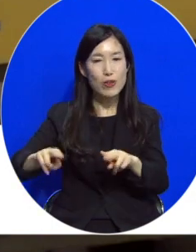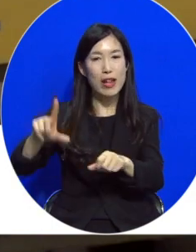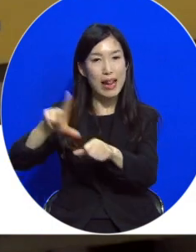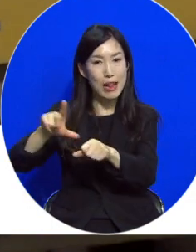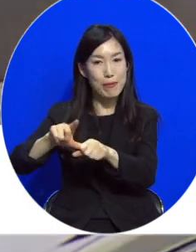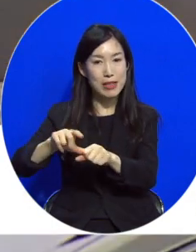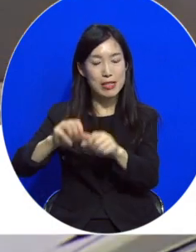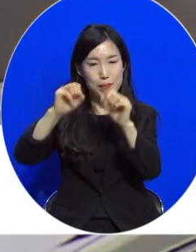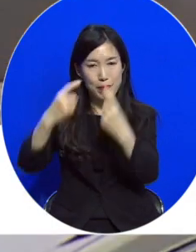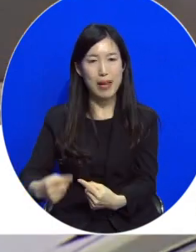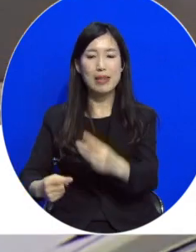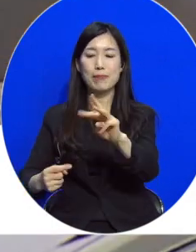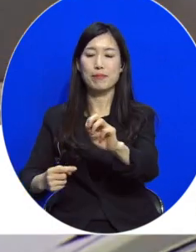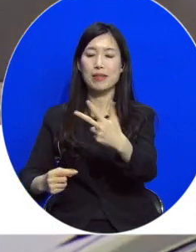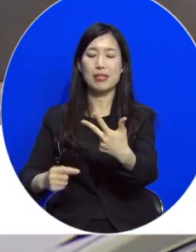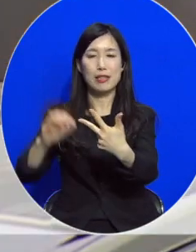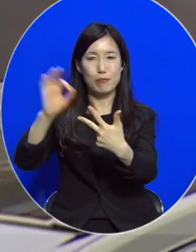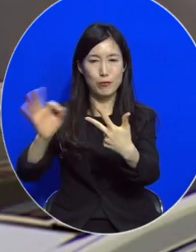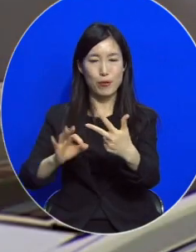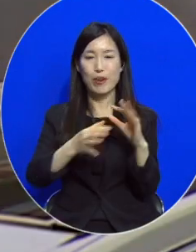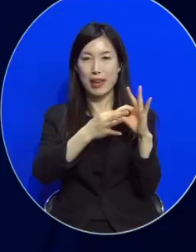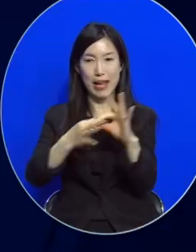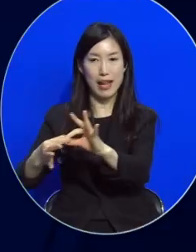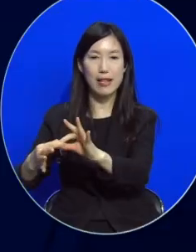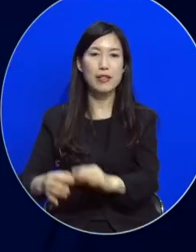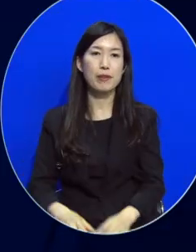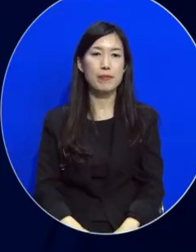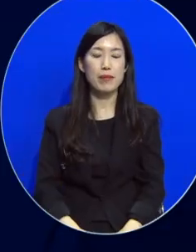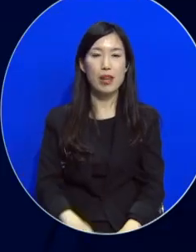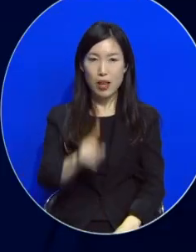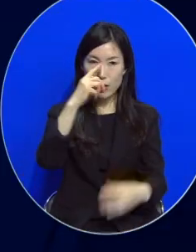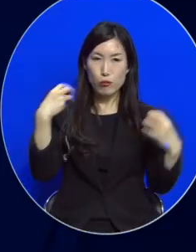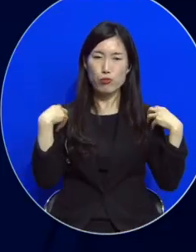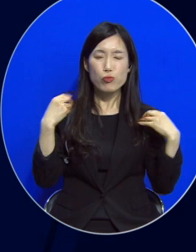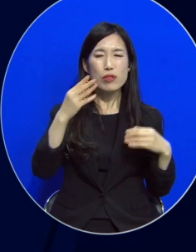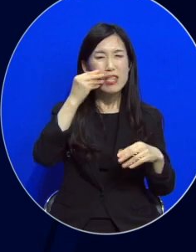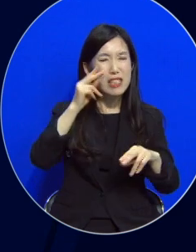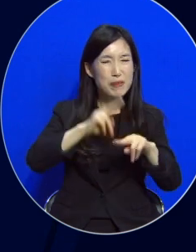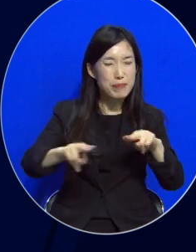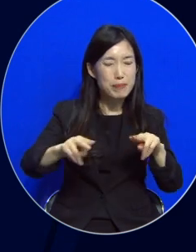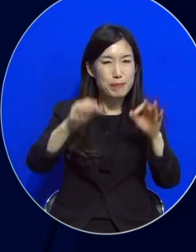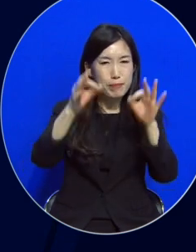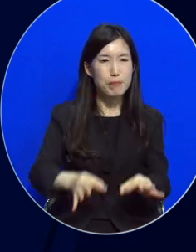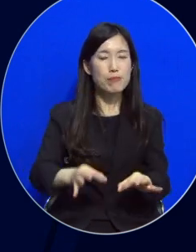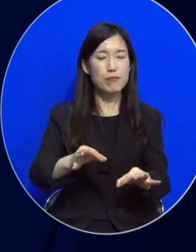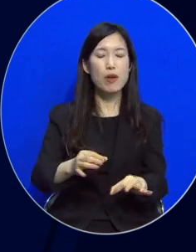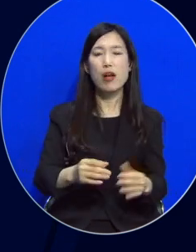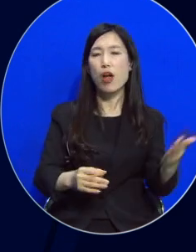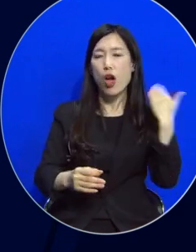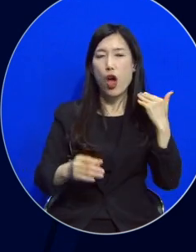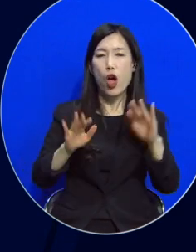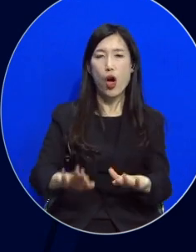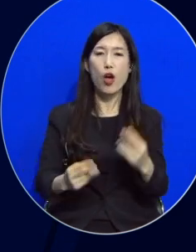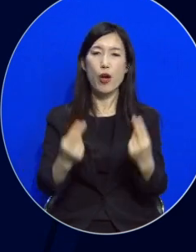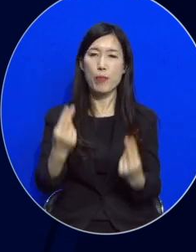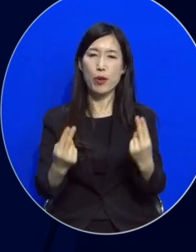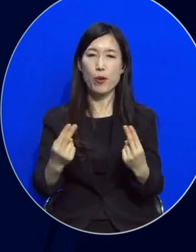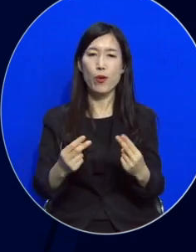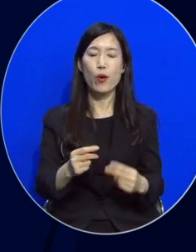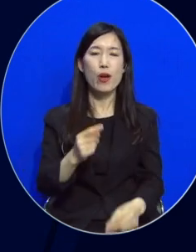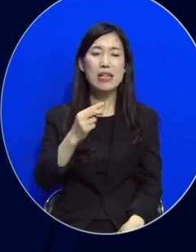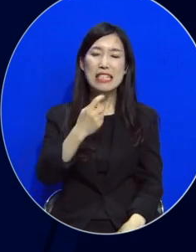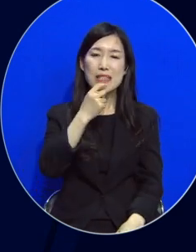대한 유료세 37% 인하조치도 이어집니다 정부는 이번 유류세 인하조치 연장으로 인하 전 세율 대비 휘발유는 리터당